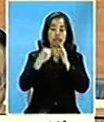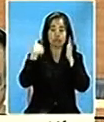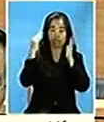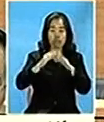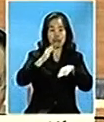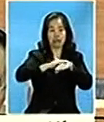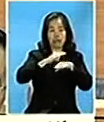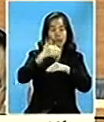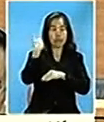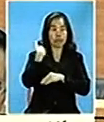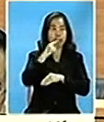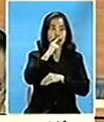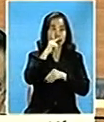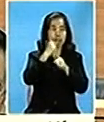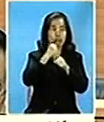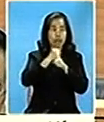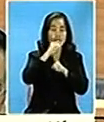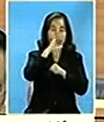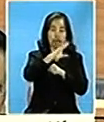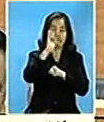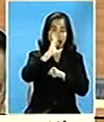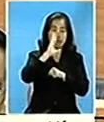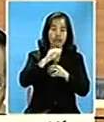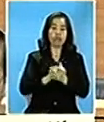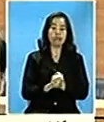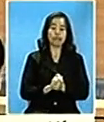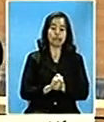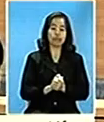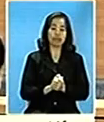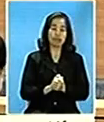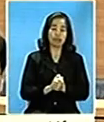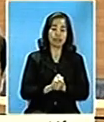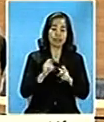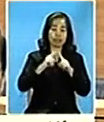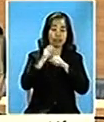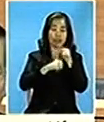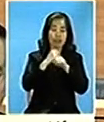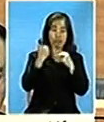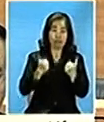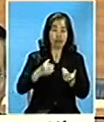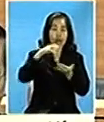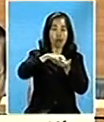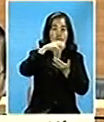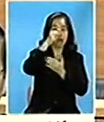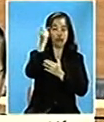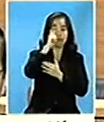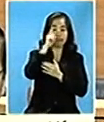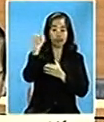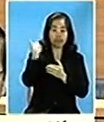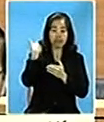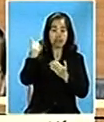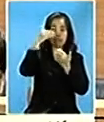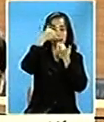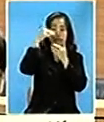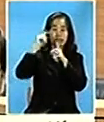ำงานในโรงงานอุตสาหกรรมแช่แข็งแถวสมุทรสาครสมุทรสงครามแต่ปีนี้โชคดีเรานึกว่าจะตกไปเทียร์3แต่